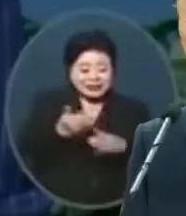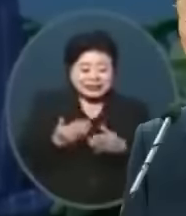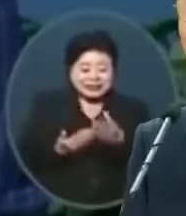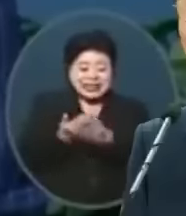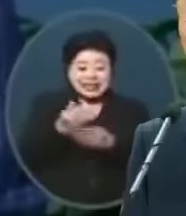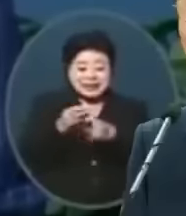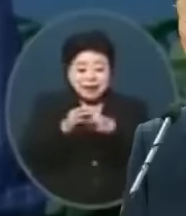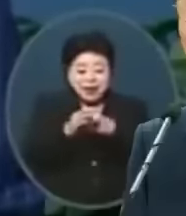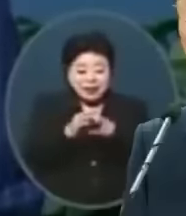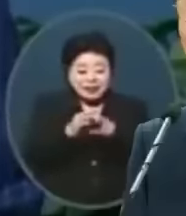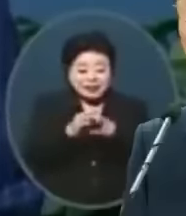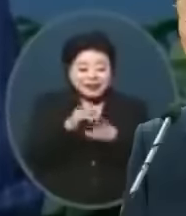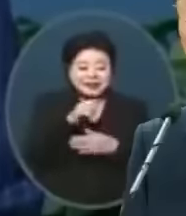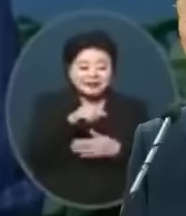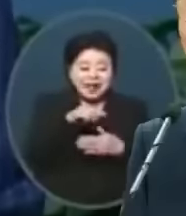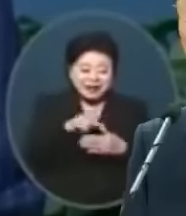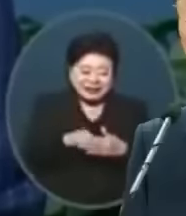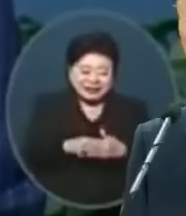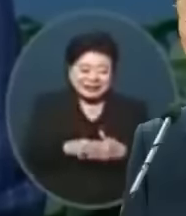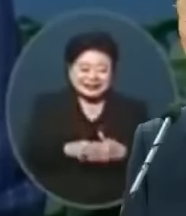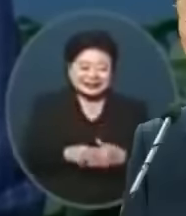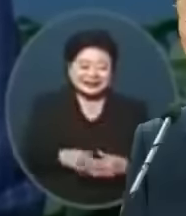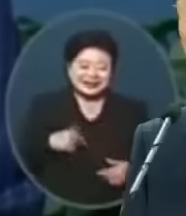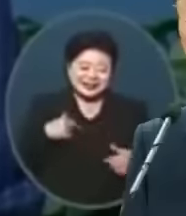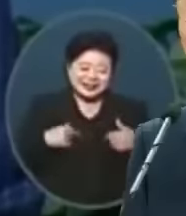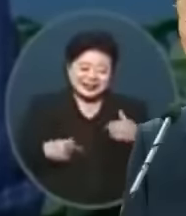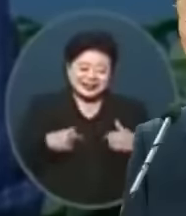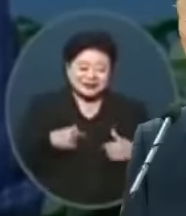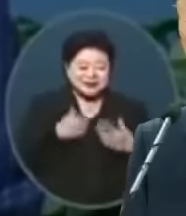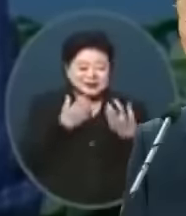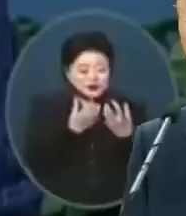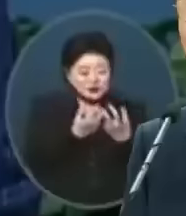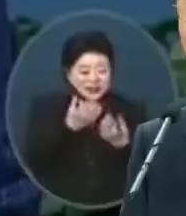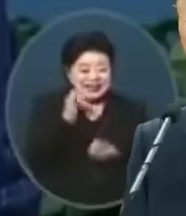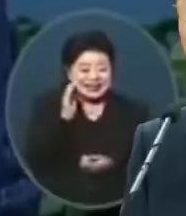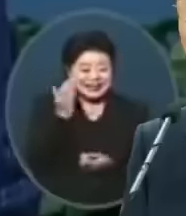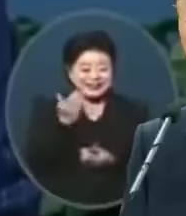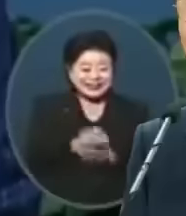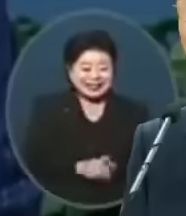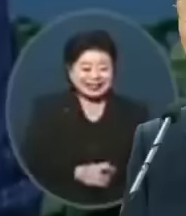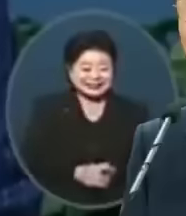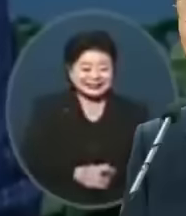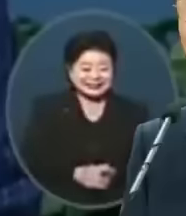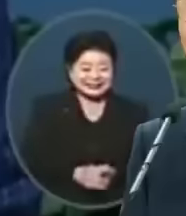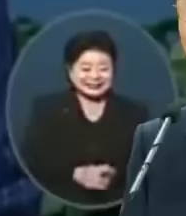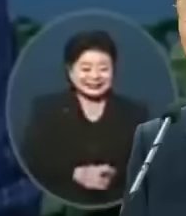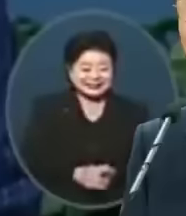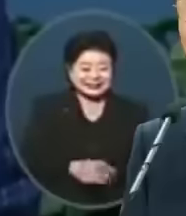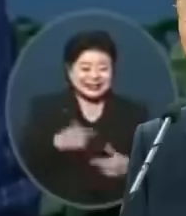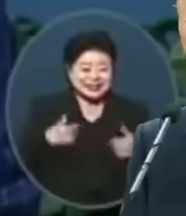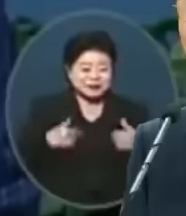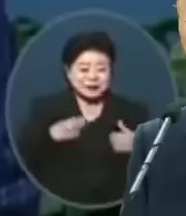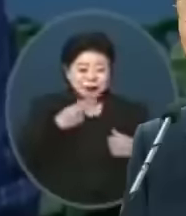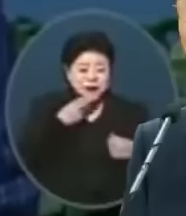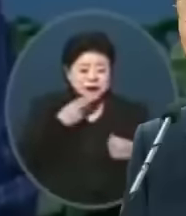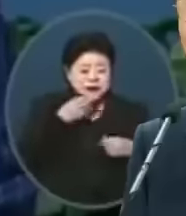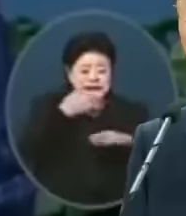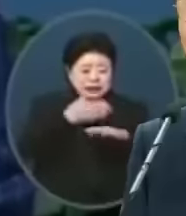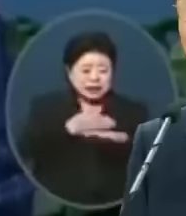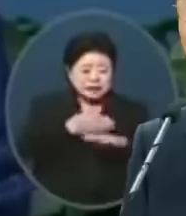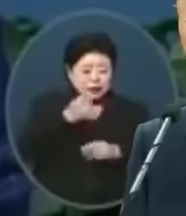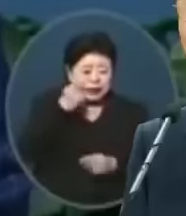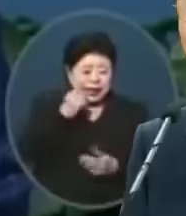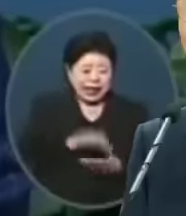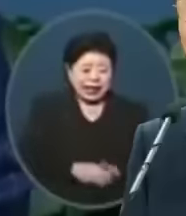생기면 마음이 기쁨이 충만하게 되는 것입니다. 기쁨 없이 감사할 수가